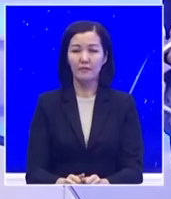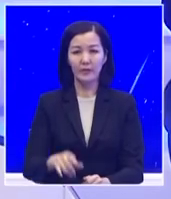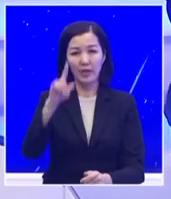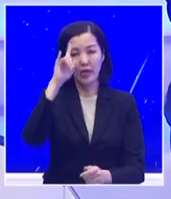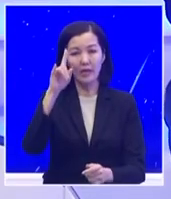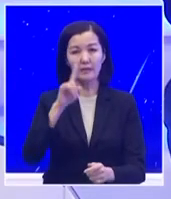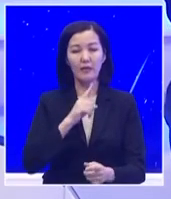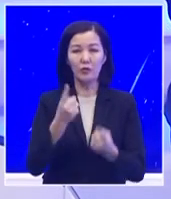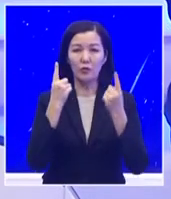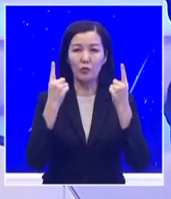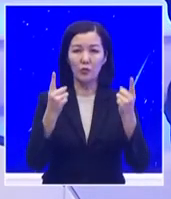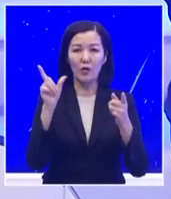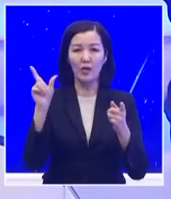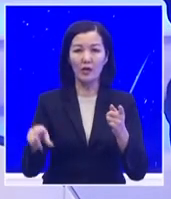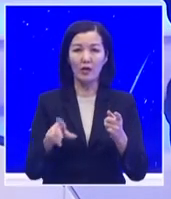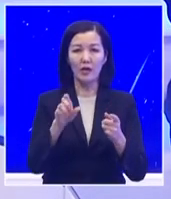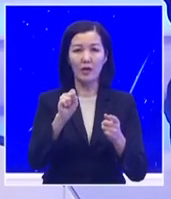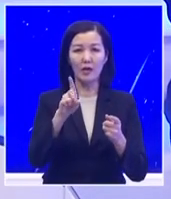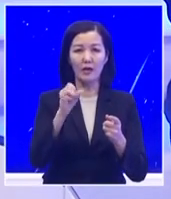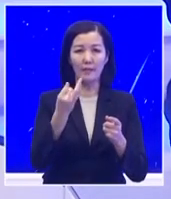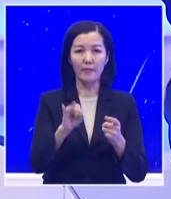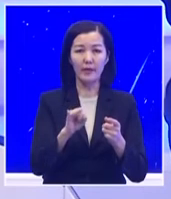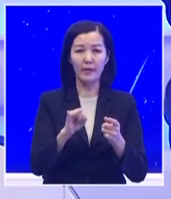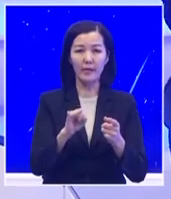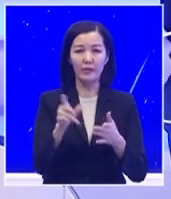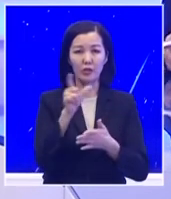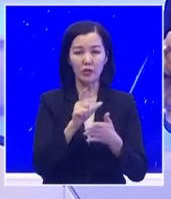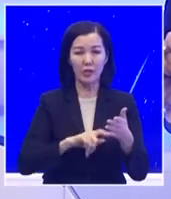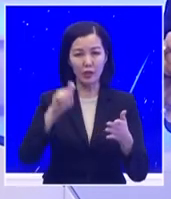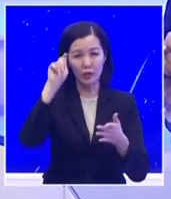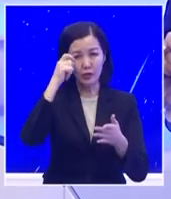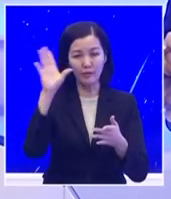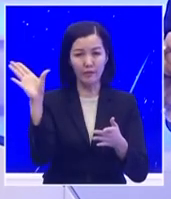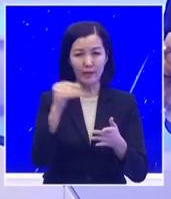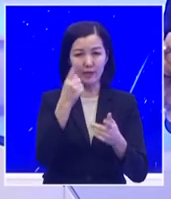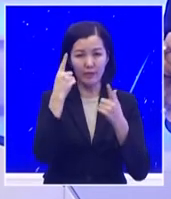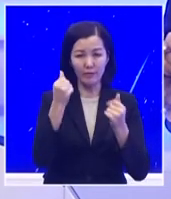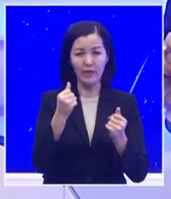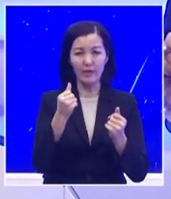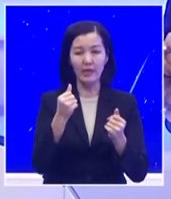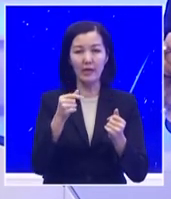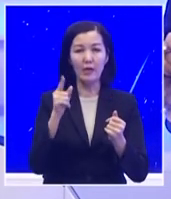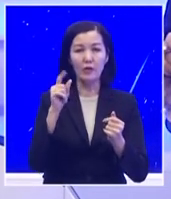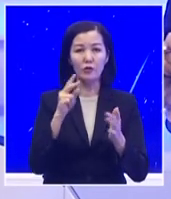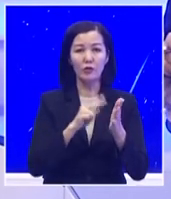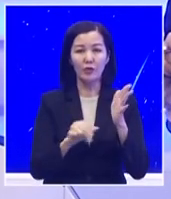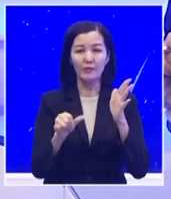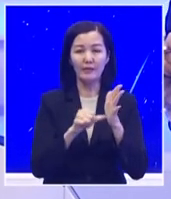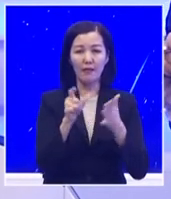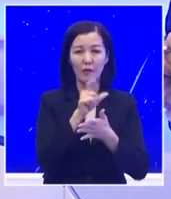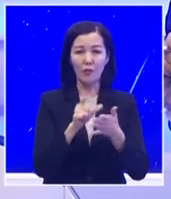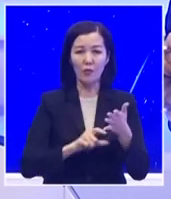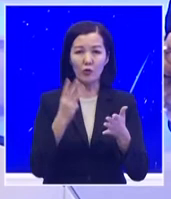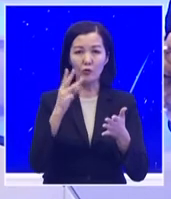Қазақ поэзиясының кемеңгері ағартушы Абай Құнанбайұлының жырларын жатқа білмейтін қазақ кемдеген. Данышпан тірісінде 176 өлең,